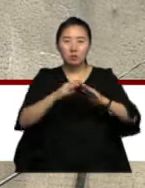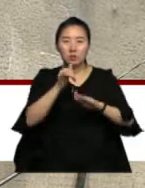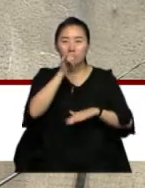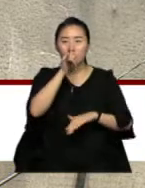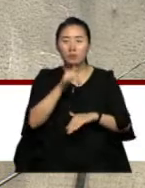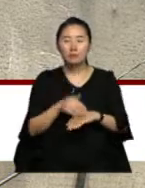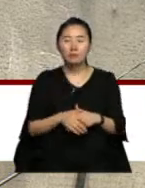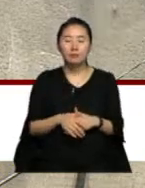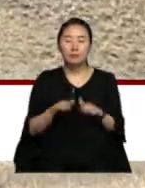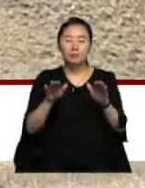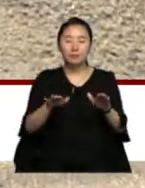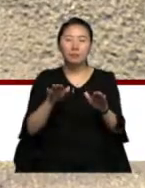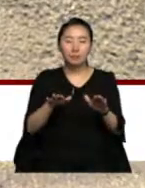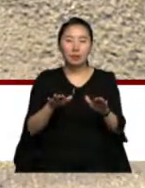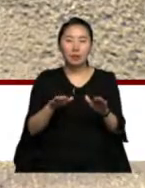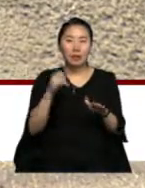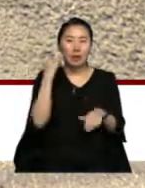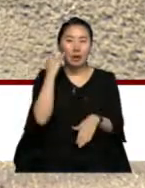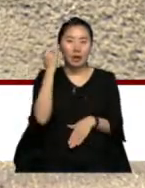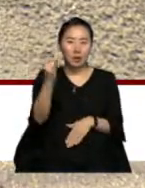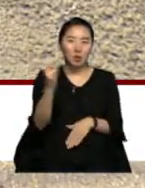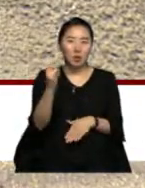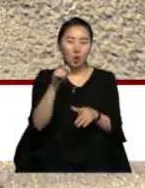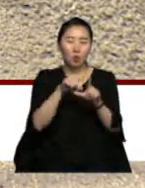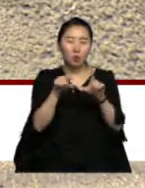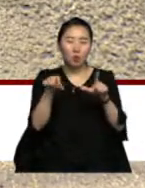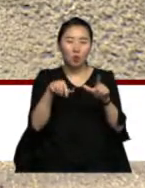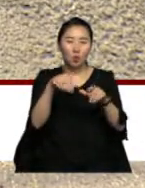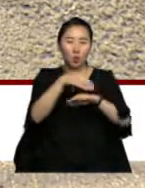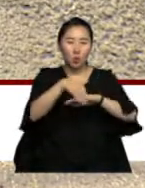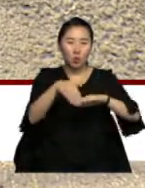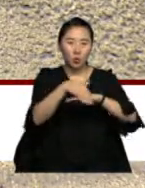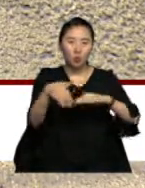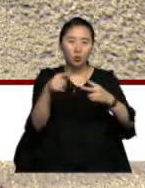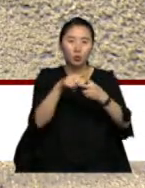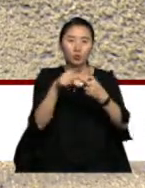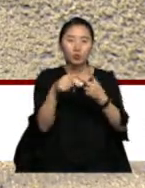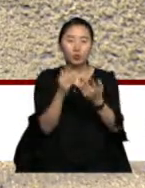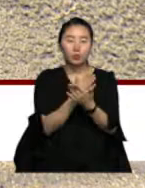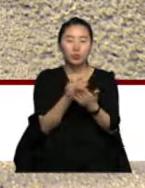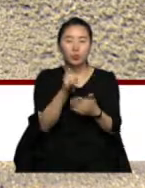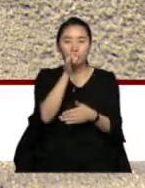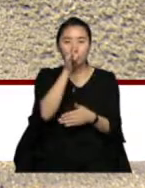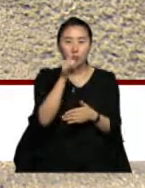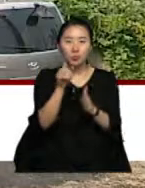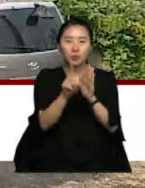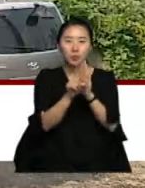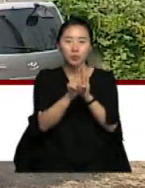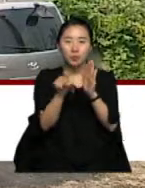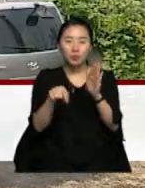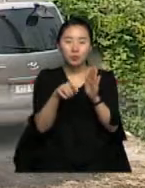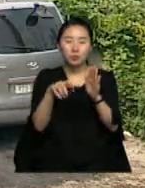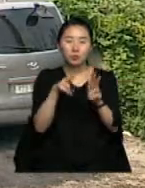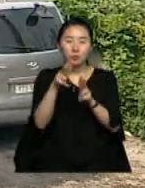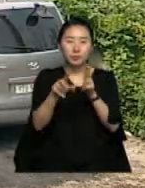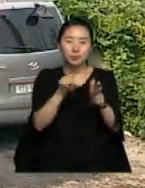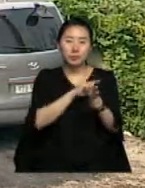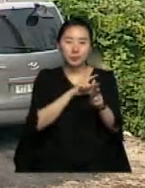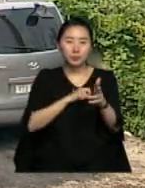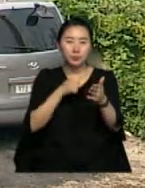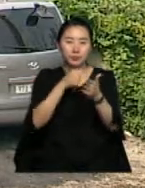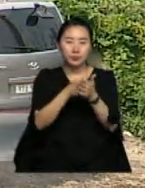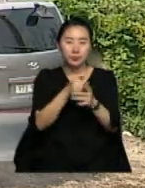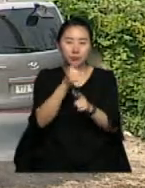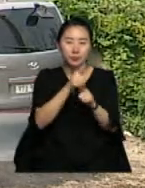곳입니다. 이번 공모는 시민 아이디어 부문과 공간 디자인 부문으로 나뉩니다. 공모 내용은 사업 명칭 제안,